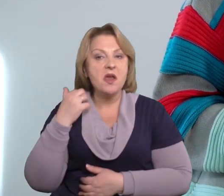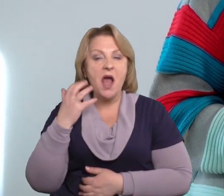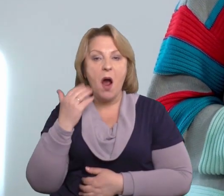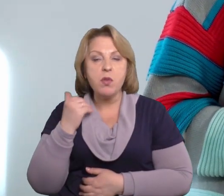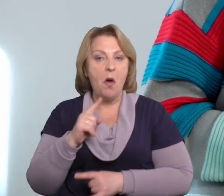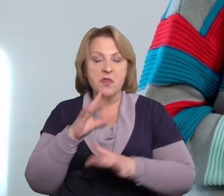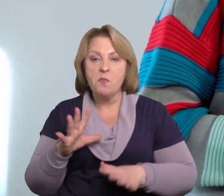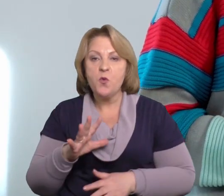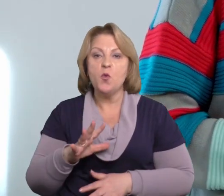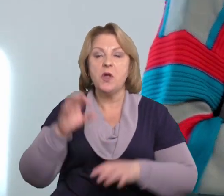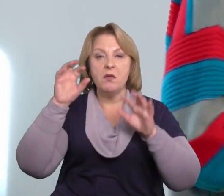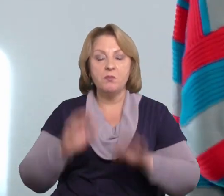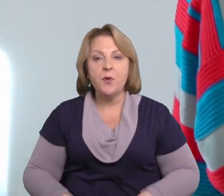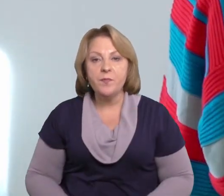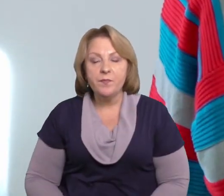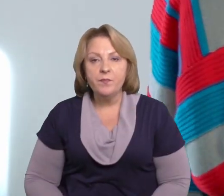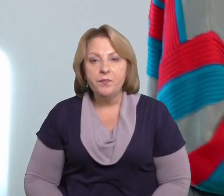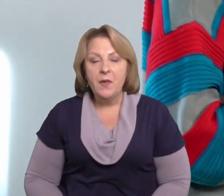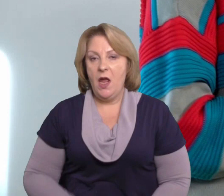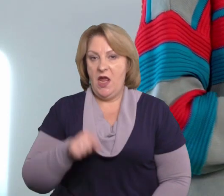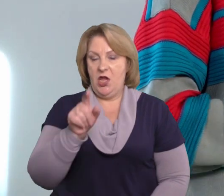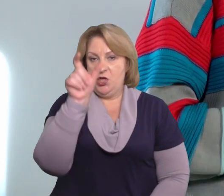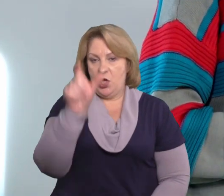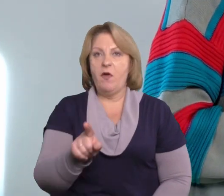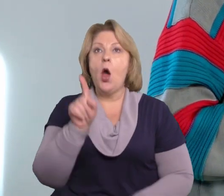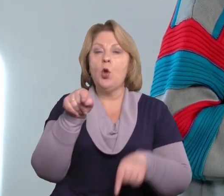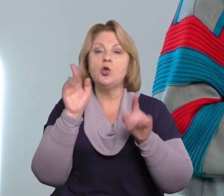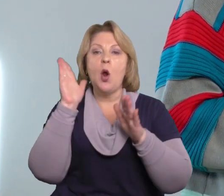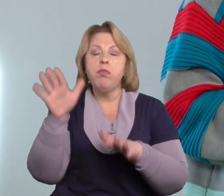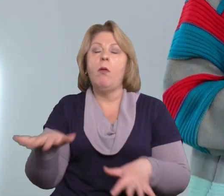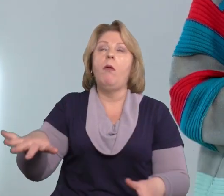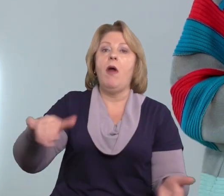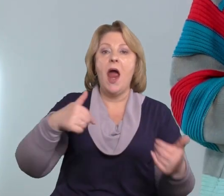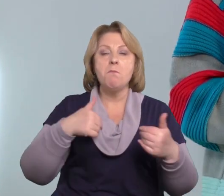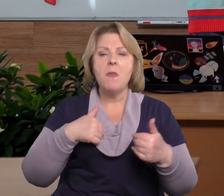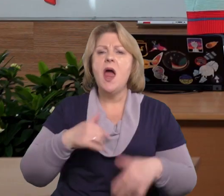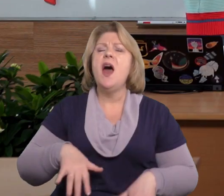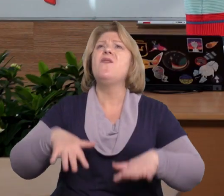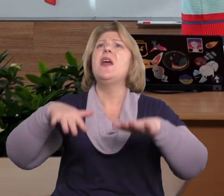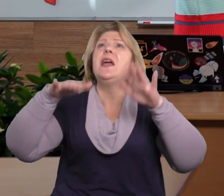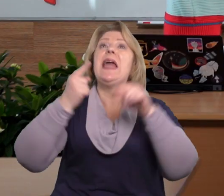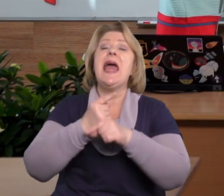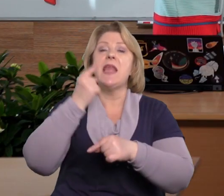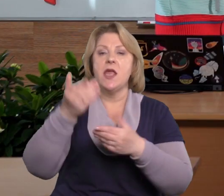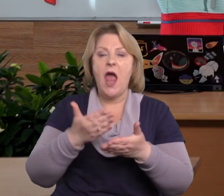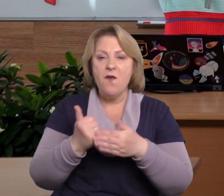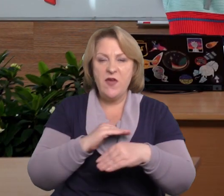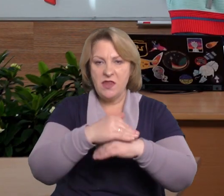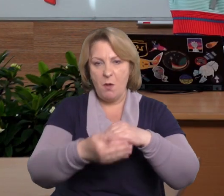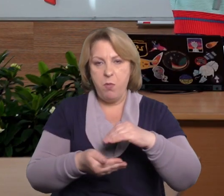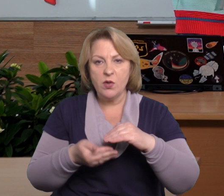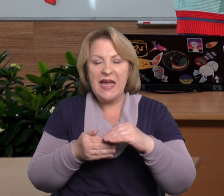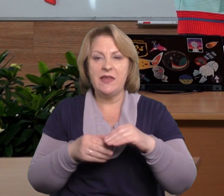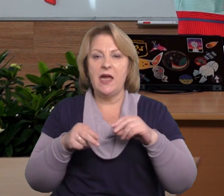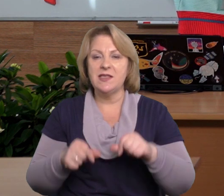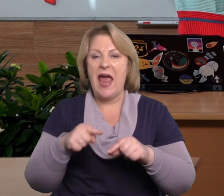будете торкатися підлоги. Справа в тому, що ви відлетіли настільки далеко від поверхні Землі, що її гравітаційне